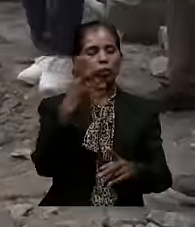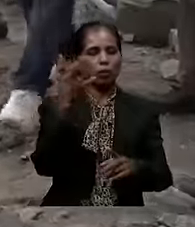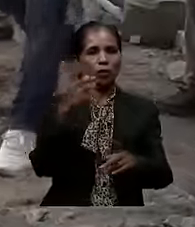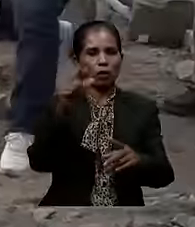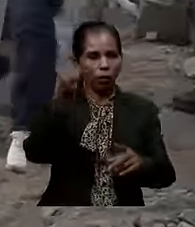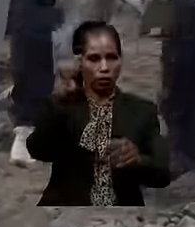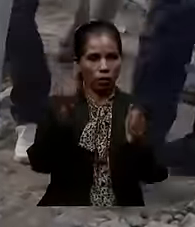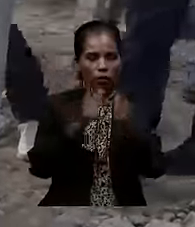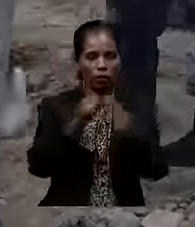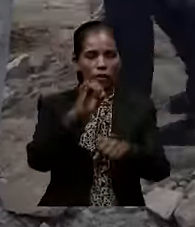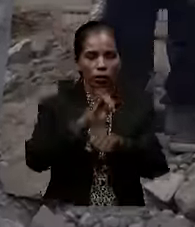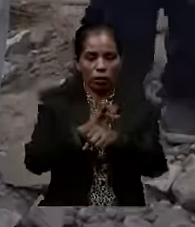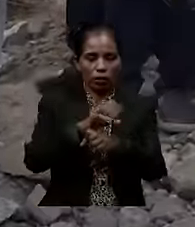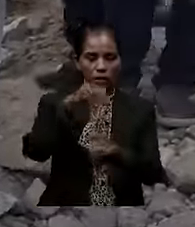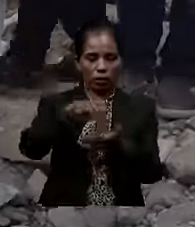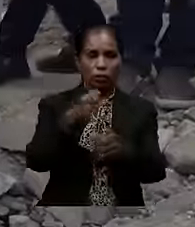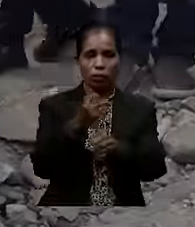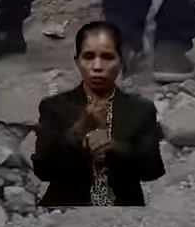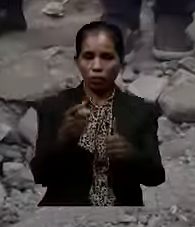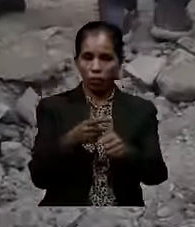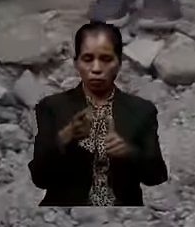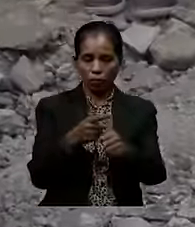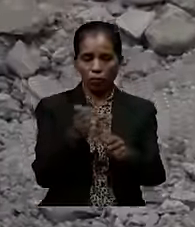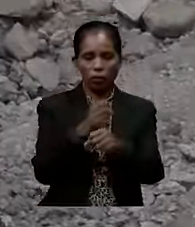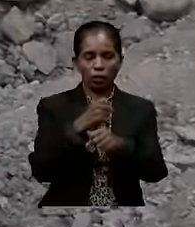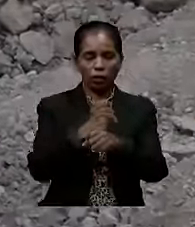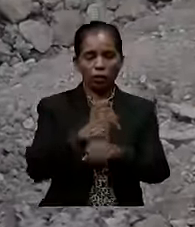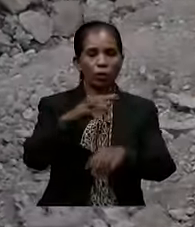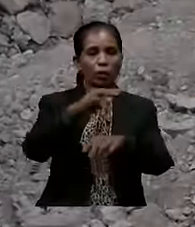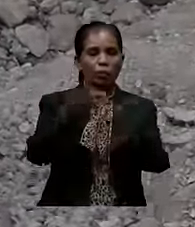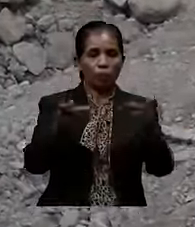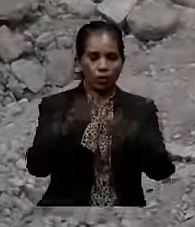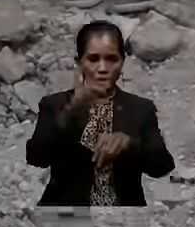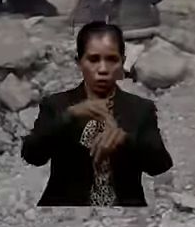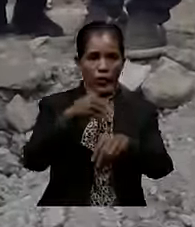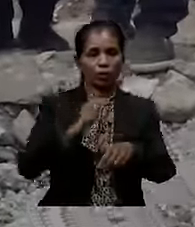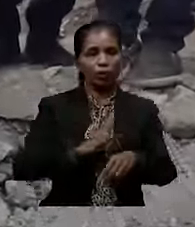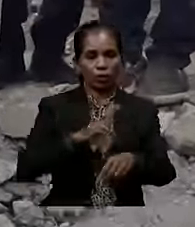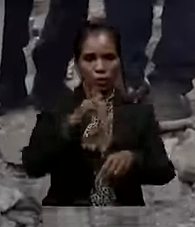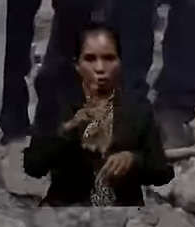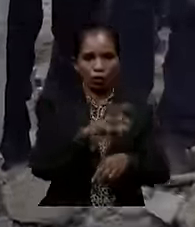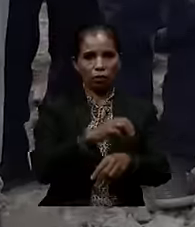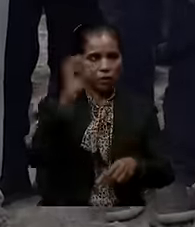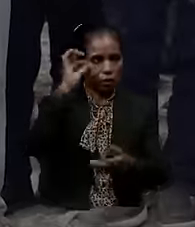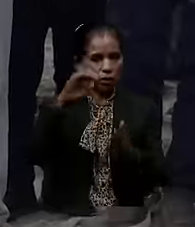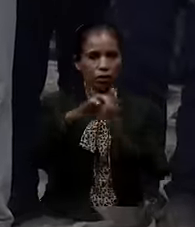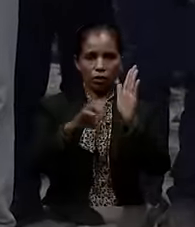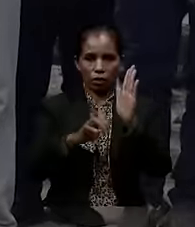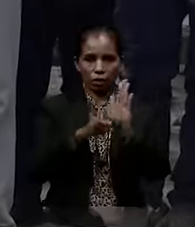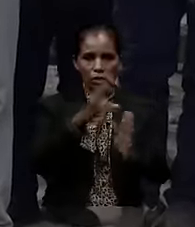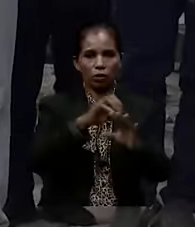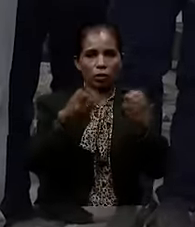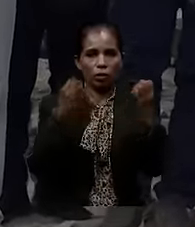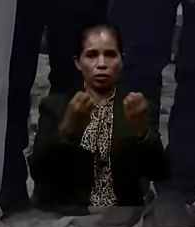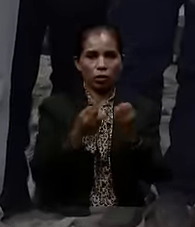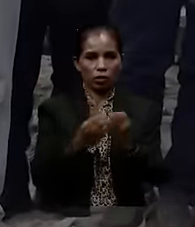koi gereja katolika lansawana fatuk dahuluk ba konstrusang altar santu iha tas tolu dili no sekretaris tadu asuntu toponimia na organisasi